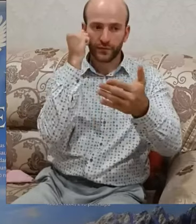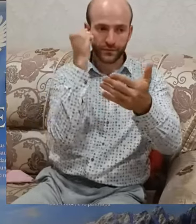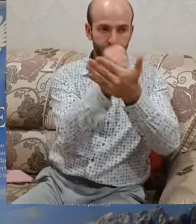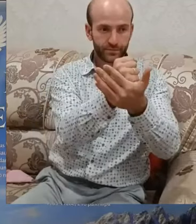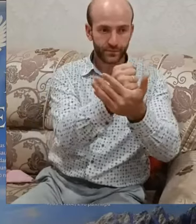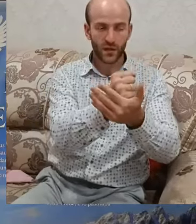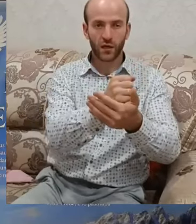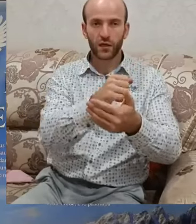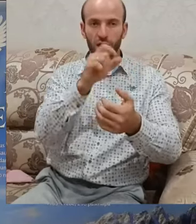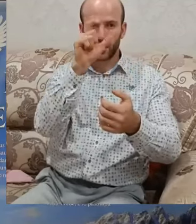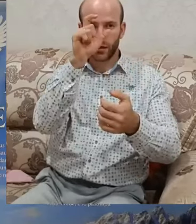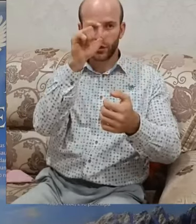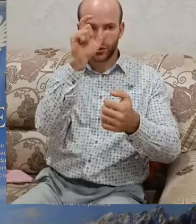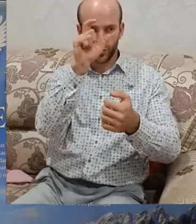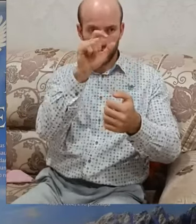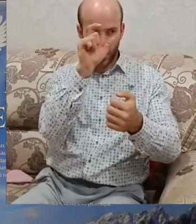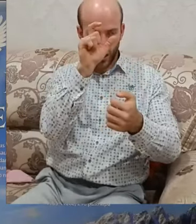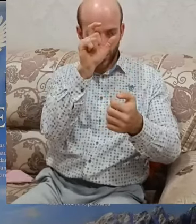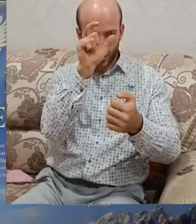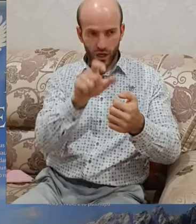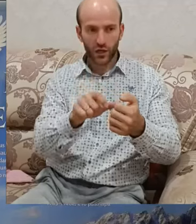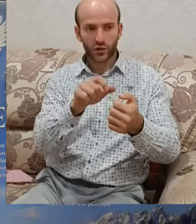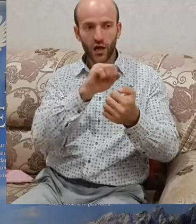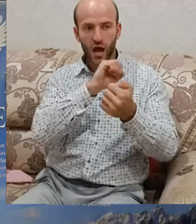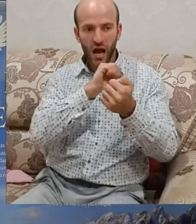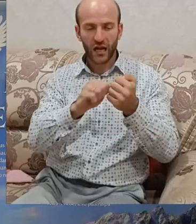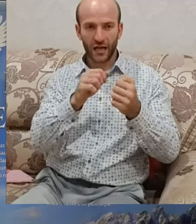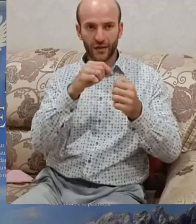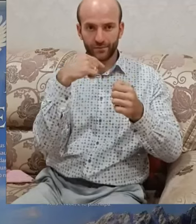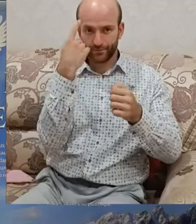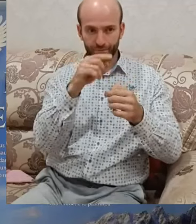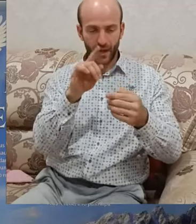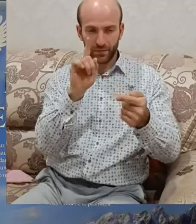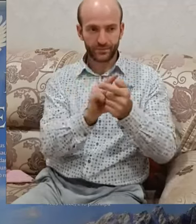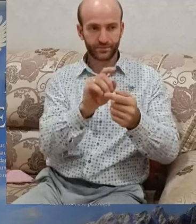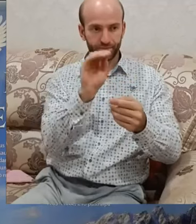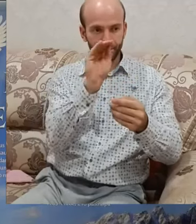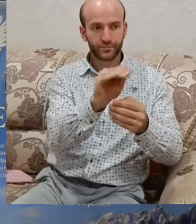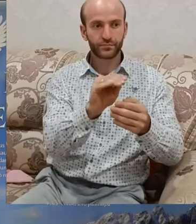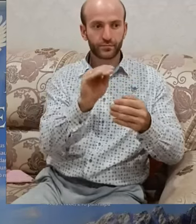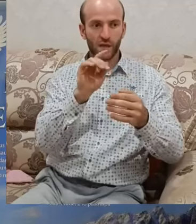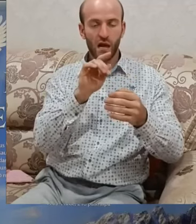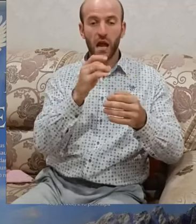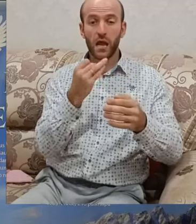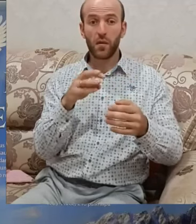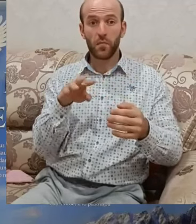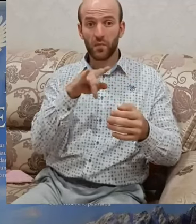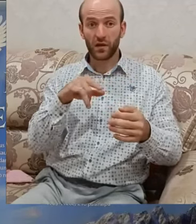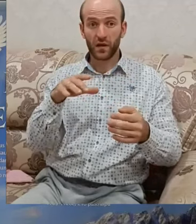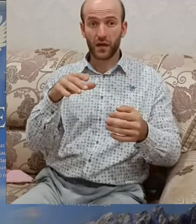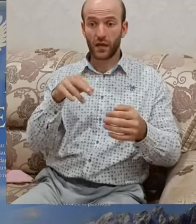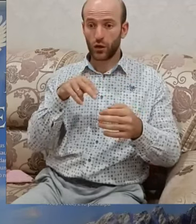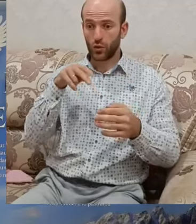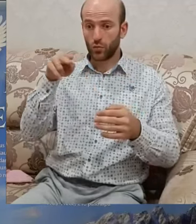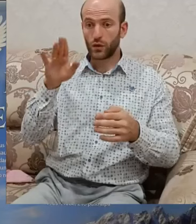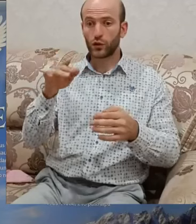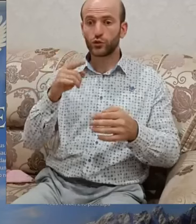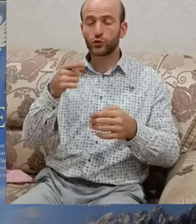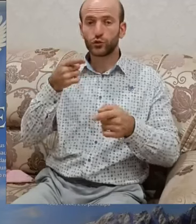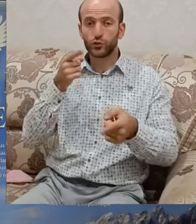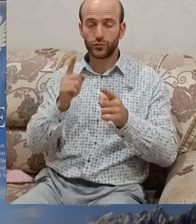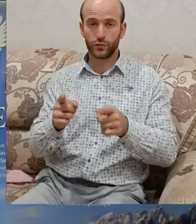Каждого лично. Mes einame prie tobulumo. Мы идём к совершенству. Paskutinė pastraipa. Последний абзац. Тогда, jei taip yra.